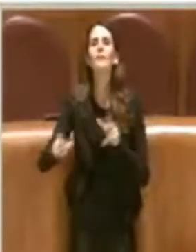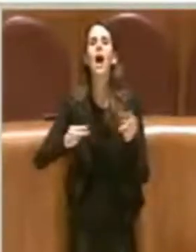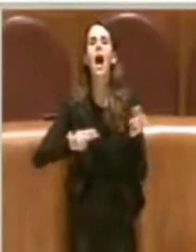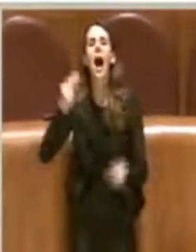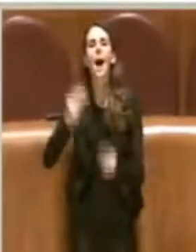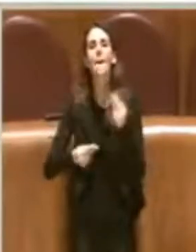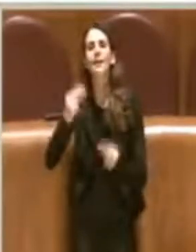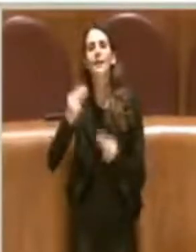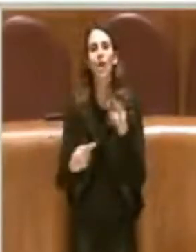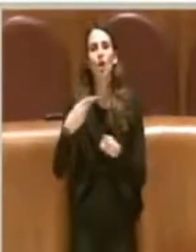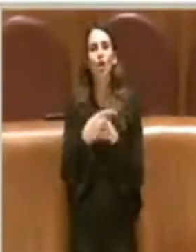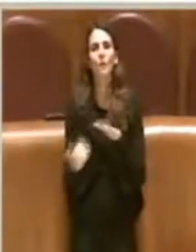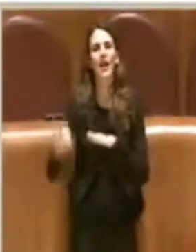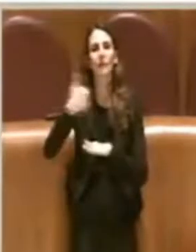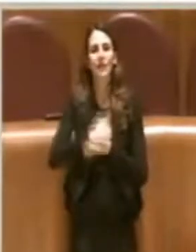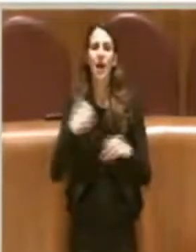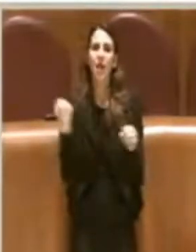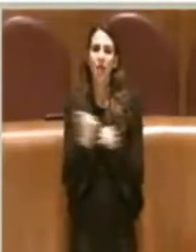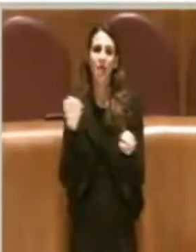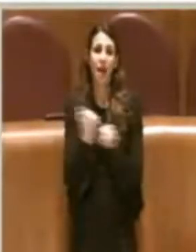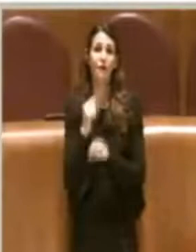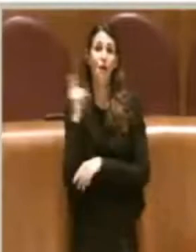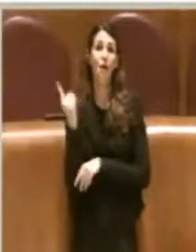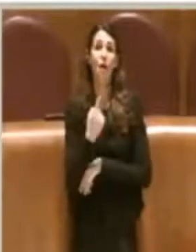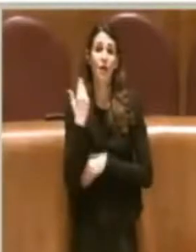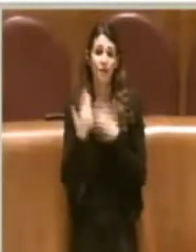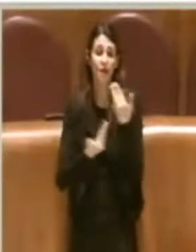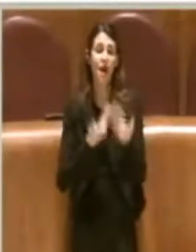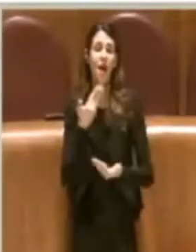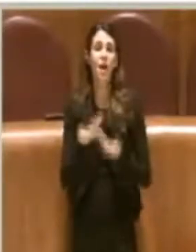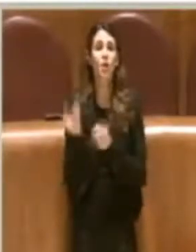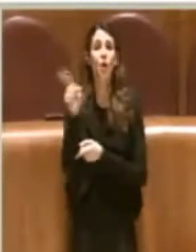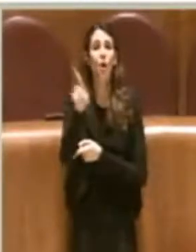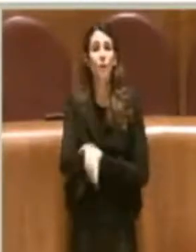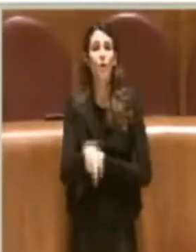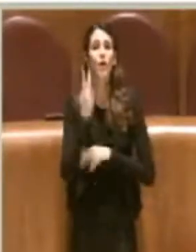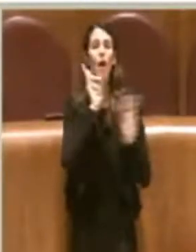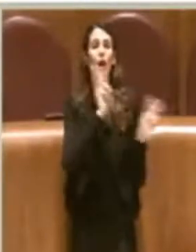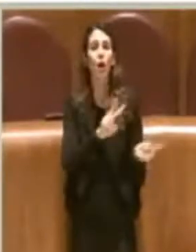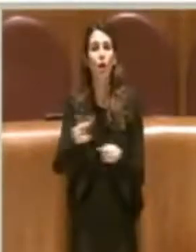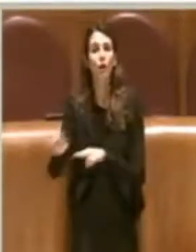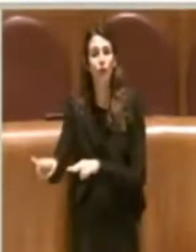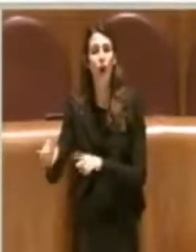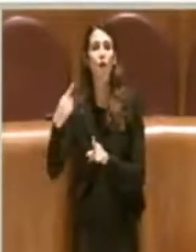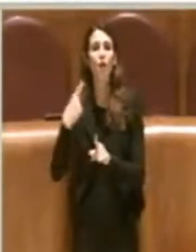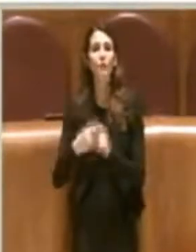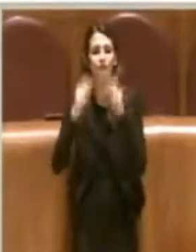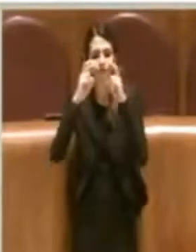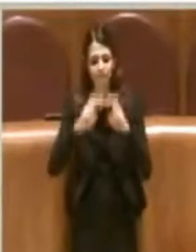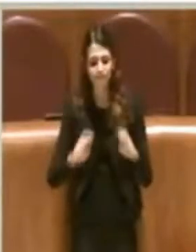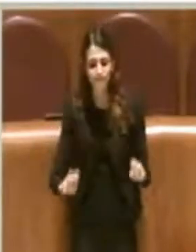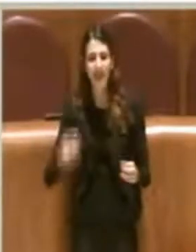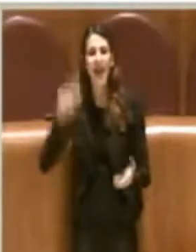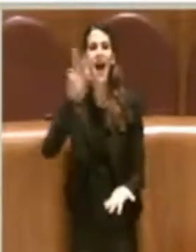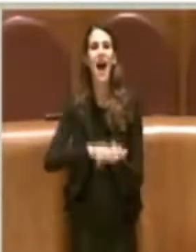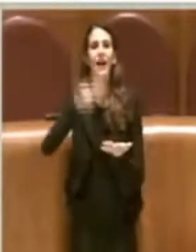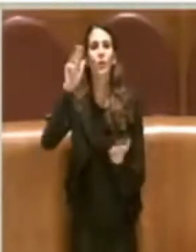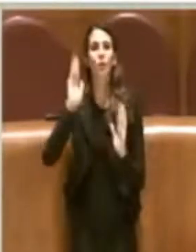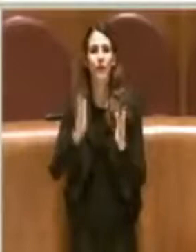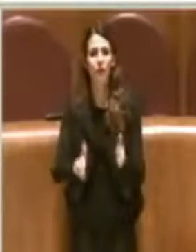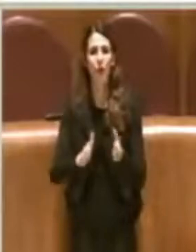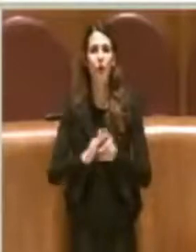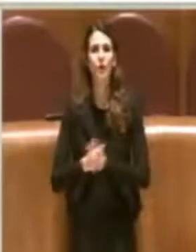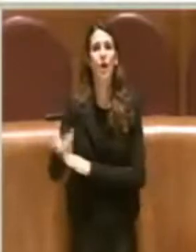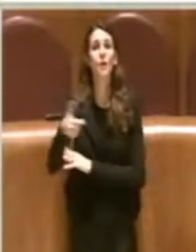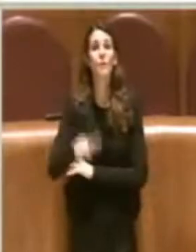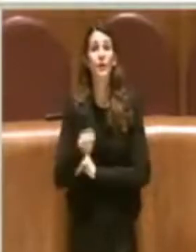a lavorare meglio anche sulla sul controllo e sulla vigilanza dell'attuazione anche perché i numeri i